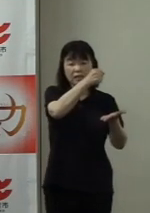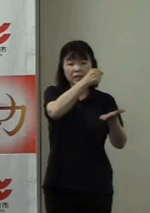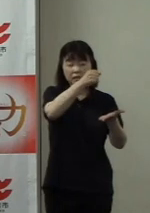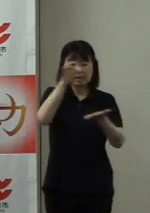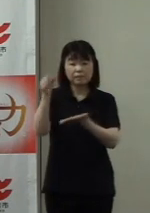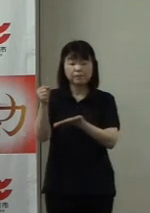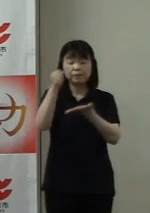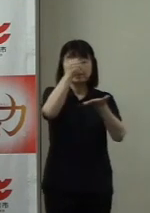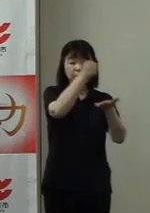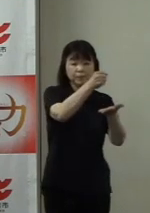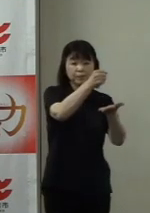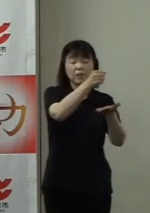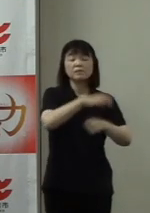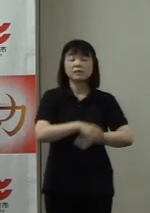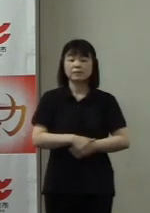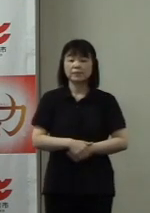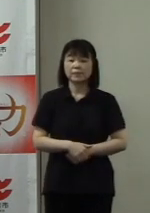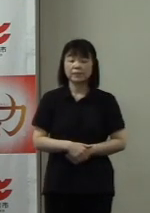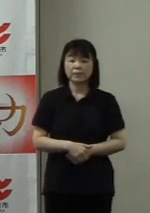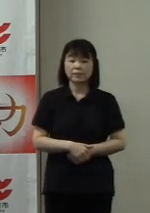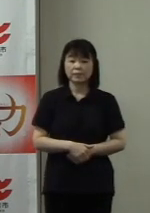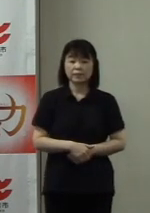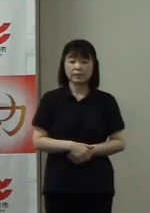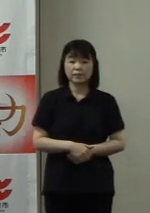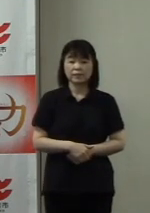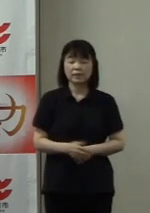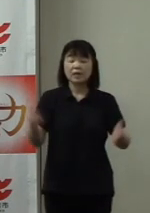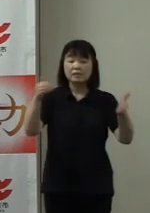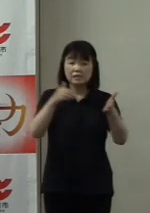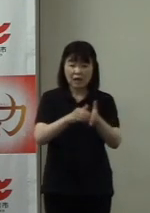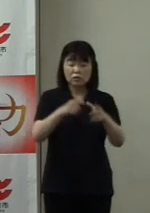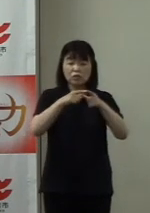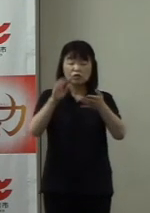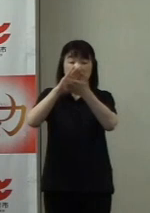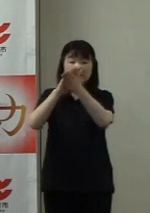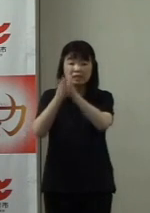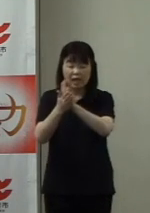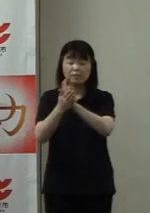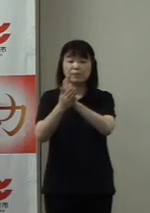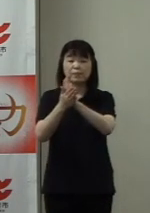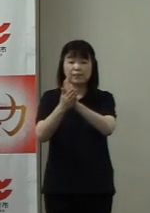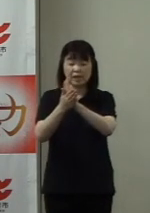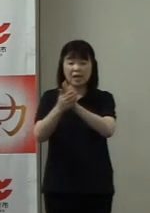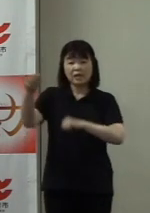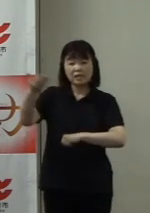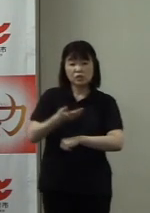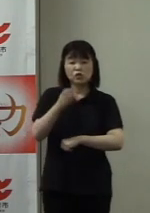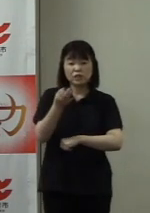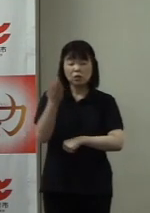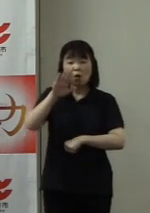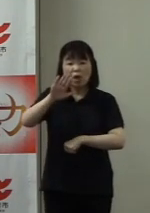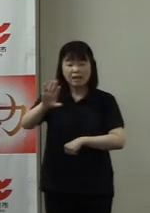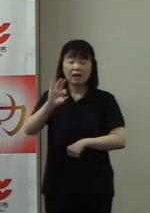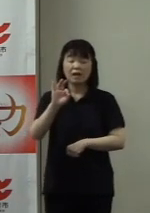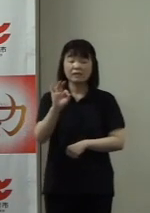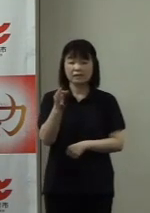計上するということでございます。最後に国県支出金の返還金